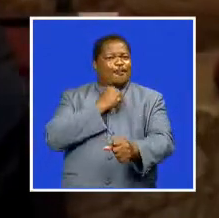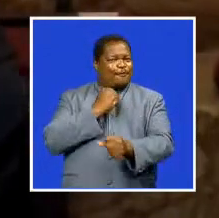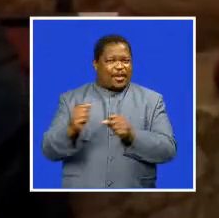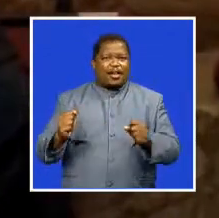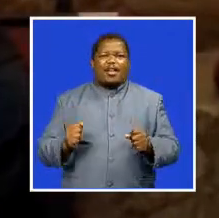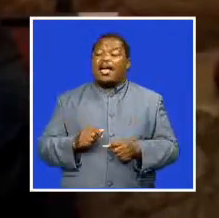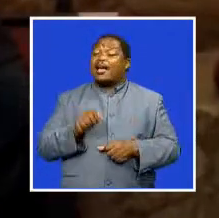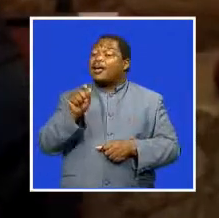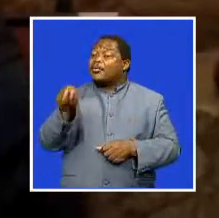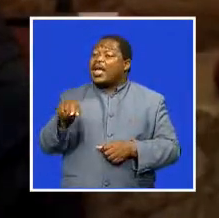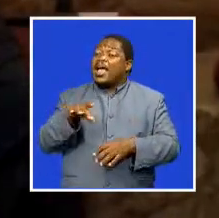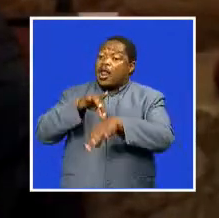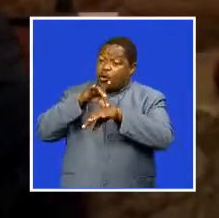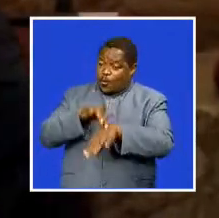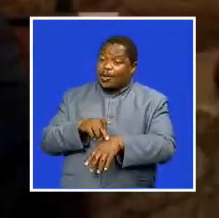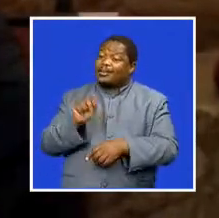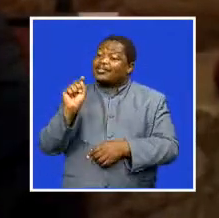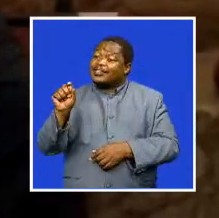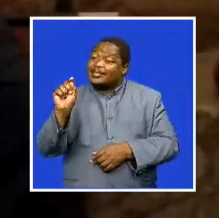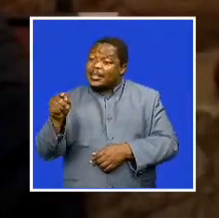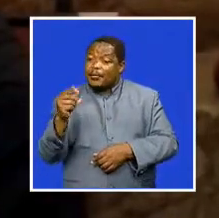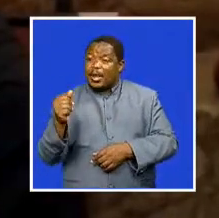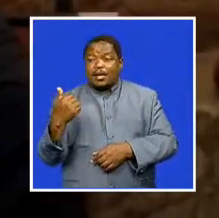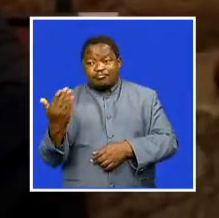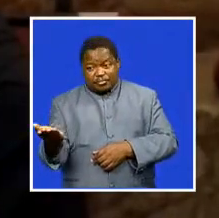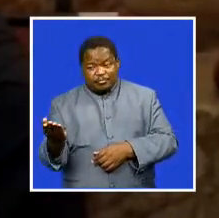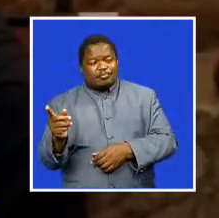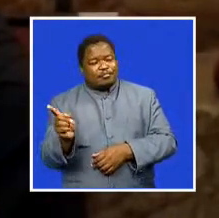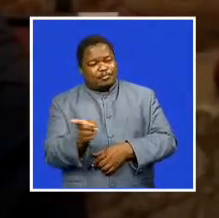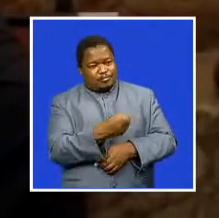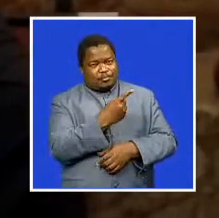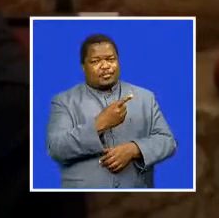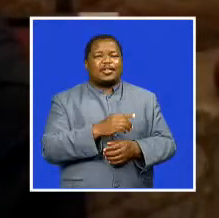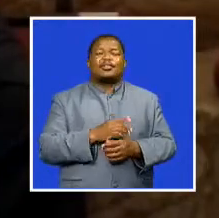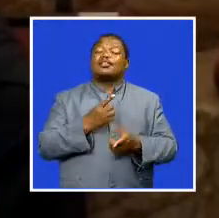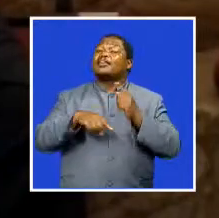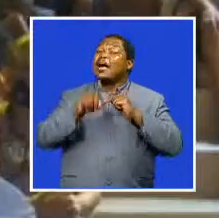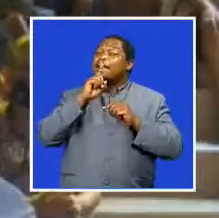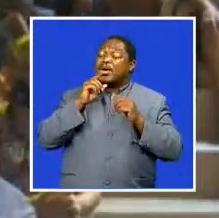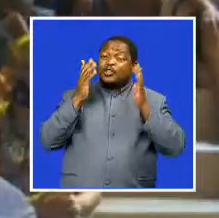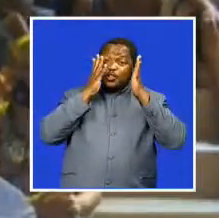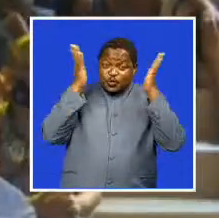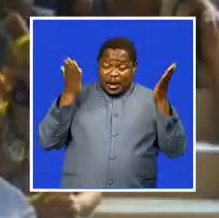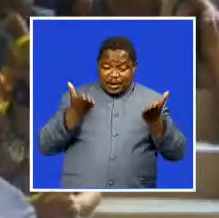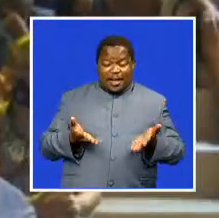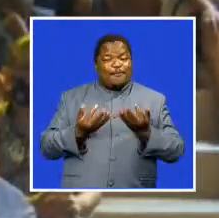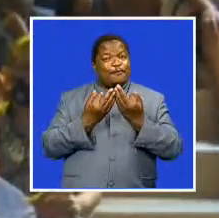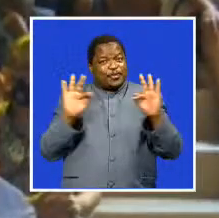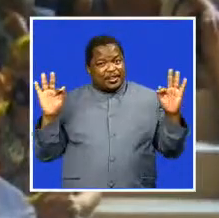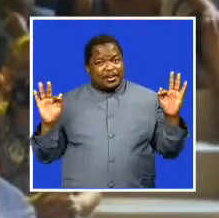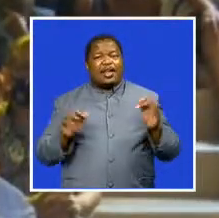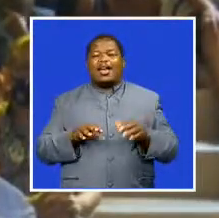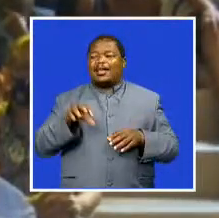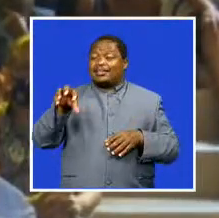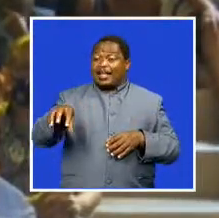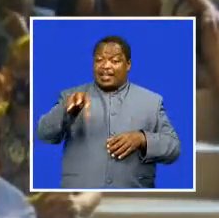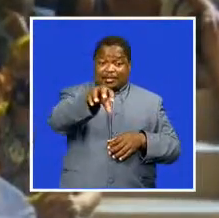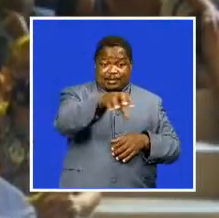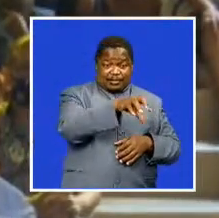emshinini uyakhona nje kwenda e-RFM kamanzini uyakhona kwenda embabani uyakhona kwenda